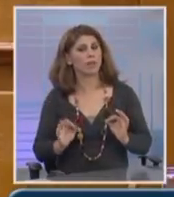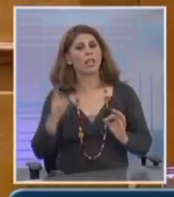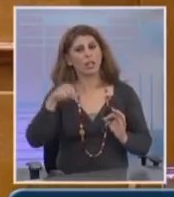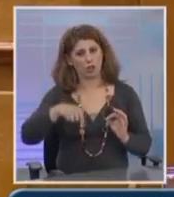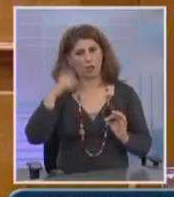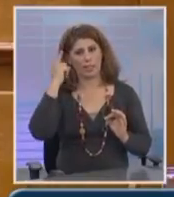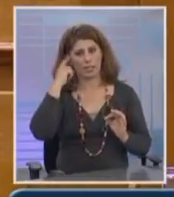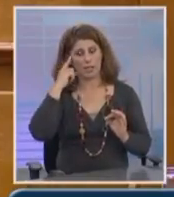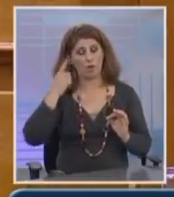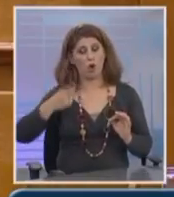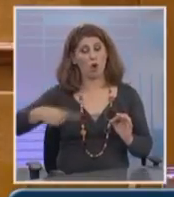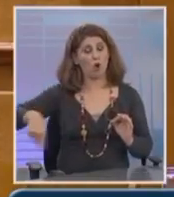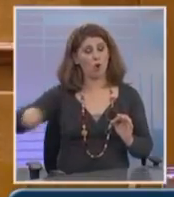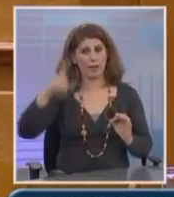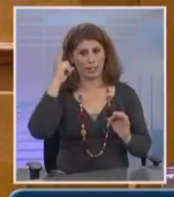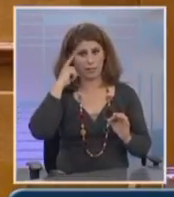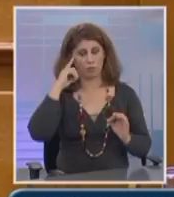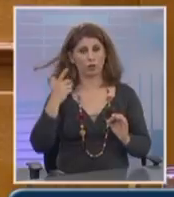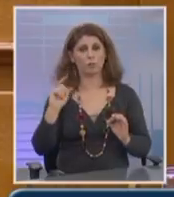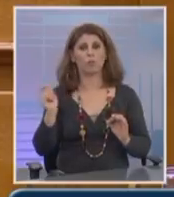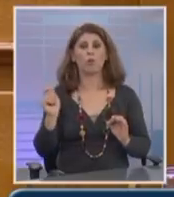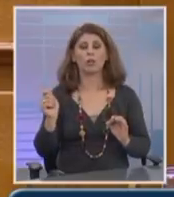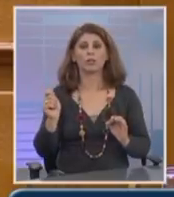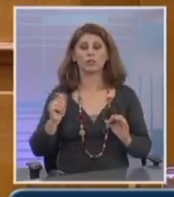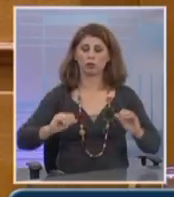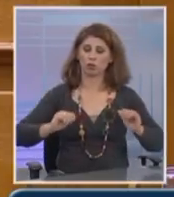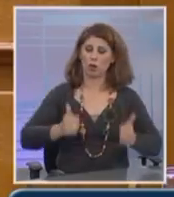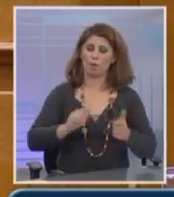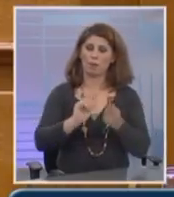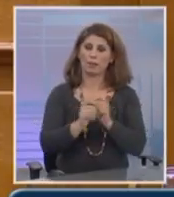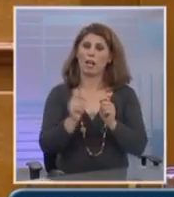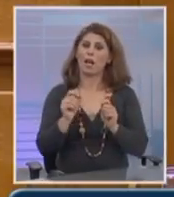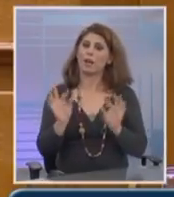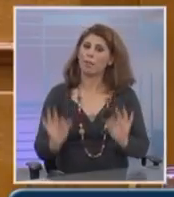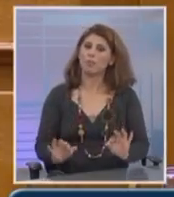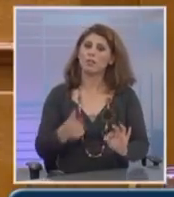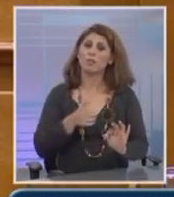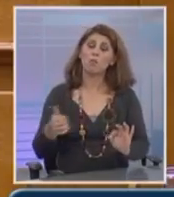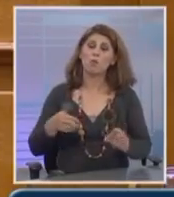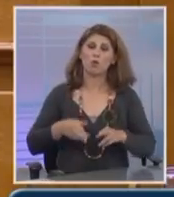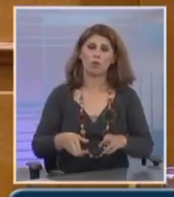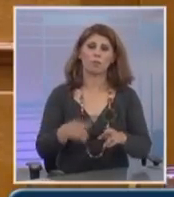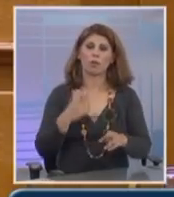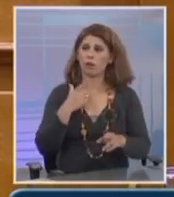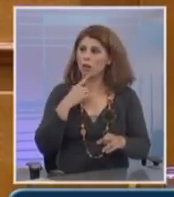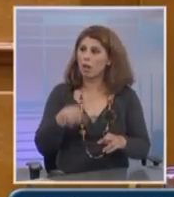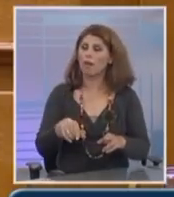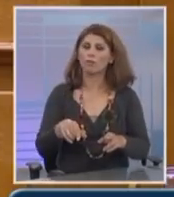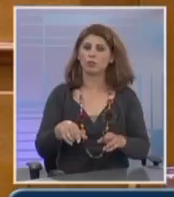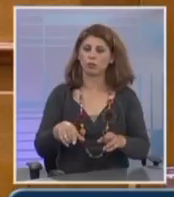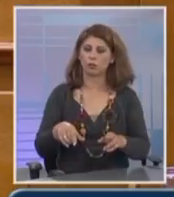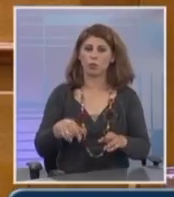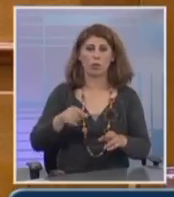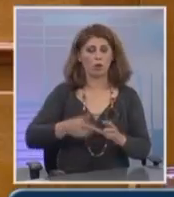καταλάβει όλοι ότι η πολιτική των τολμηρών μεταρρυθμίσεων είναι μονόδρομος. Γι' αυτό γύρω μας συσπηρώνεται